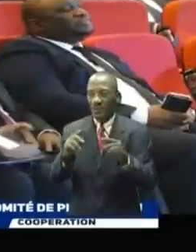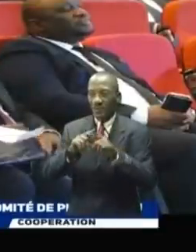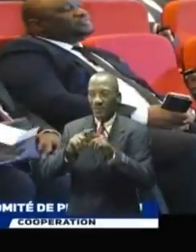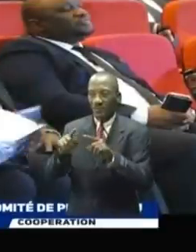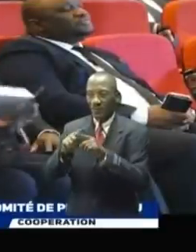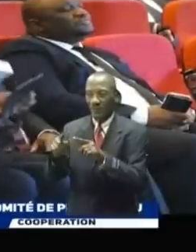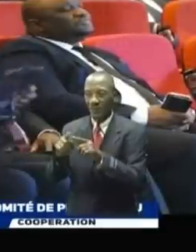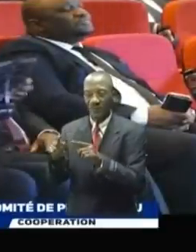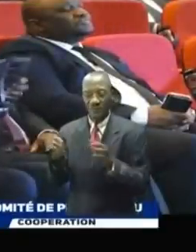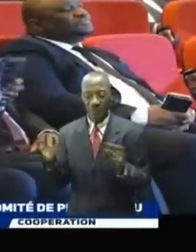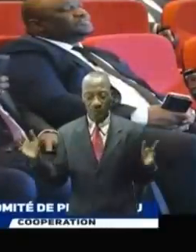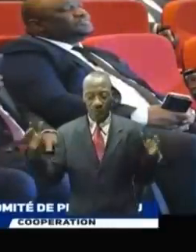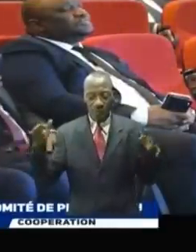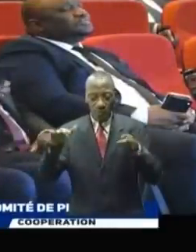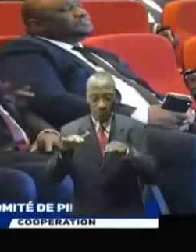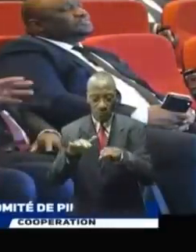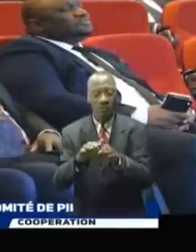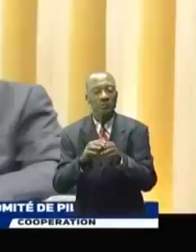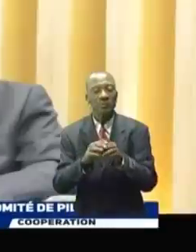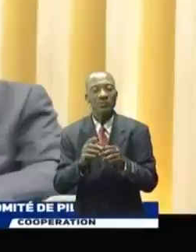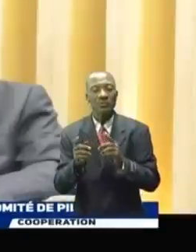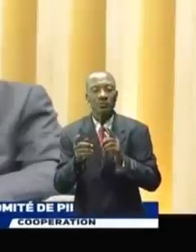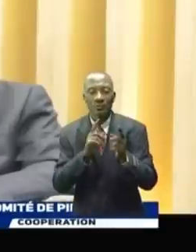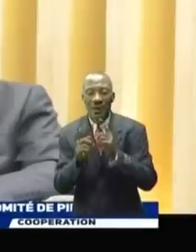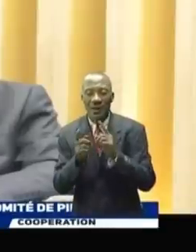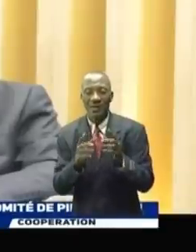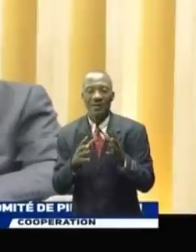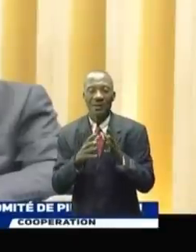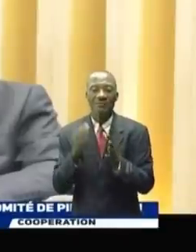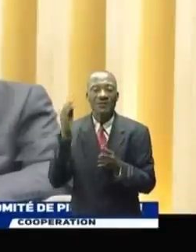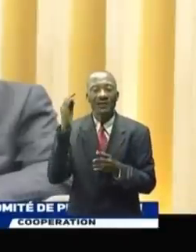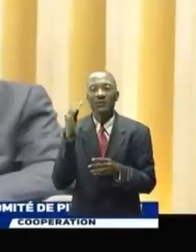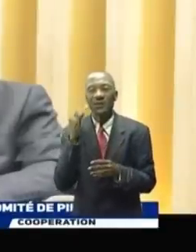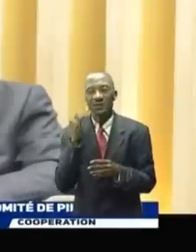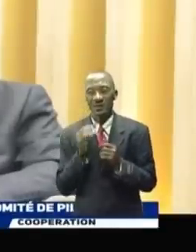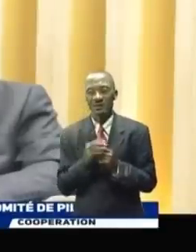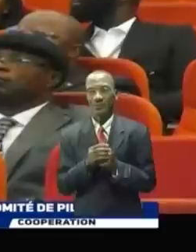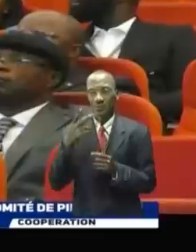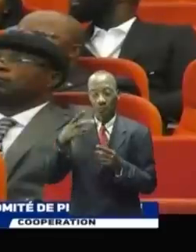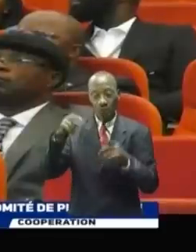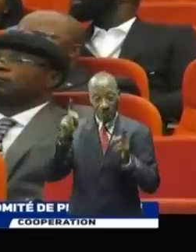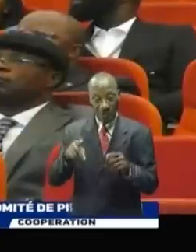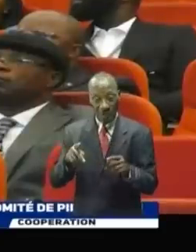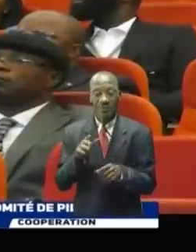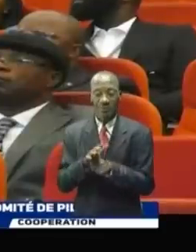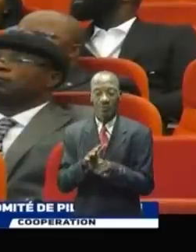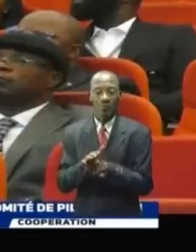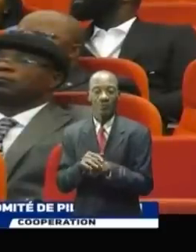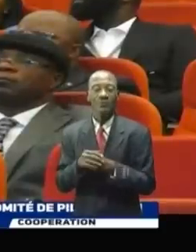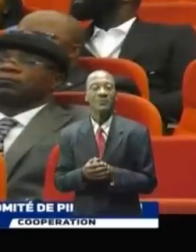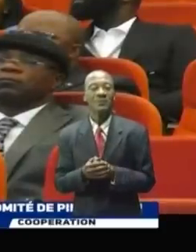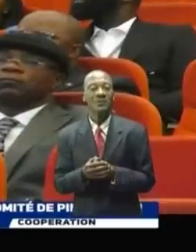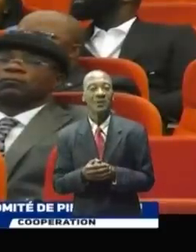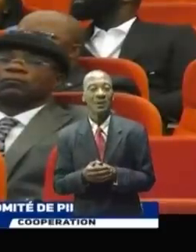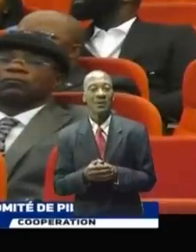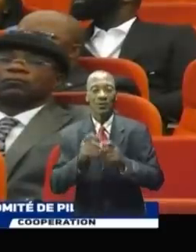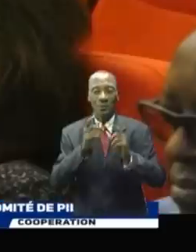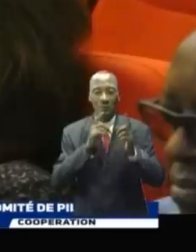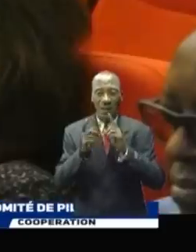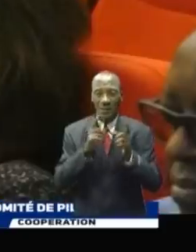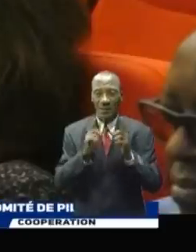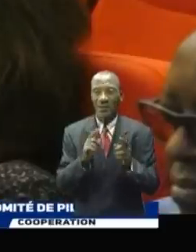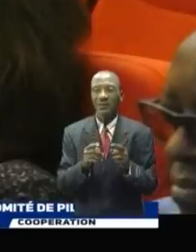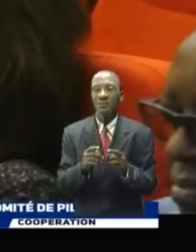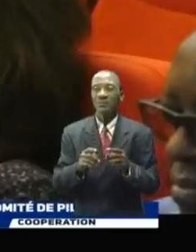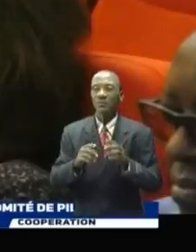prise en compte des nouvelles thématiques émergentes, dont la question du genre dans les politiques macroéconomiques, la